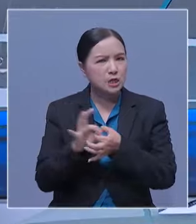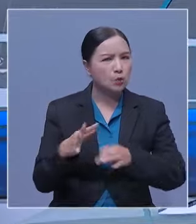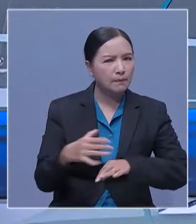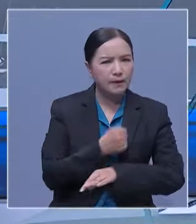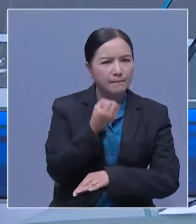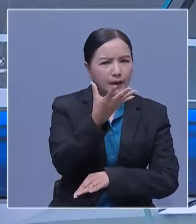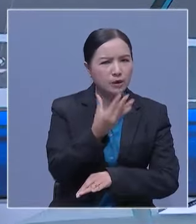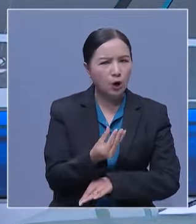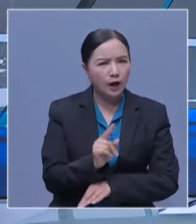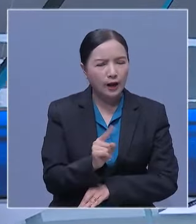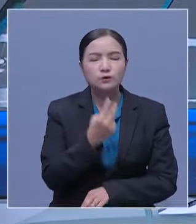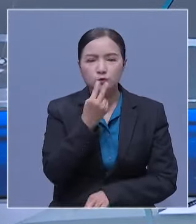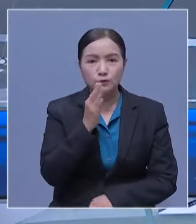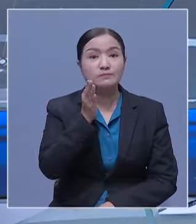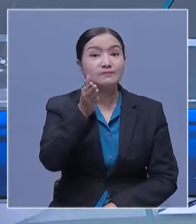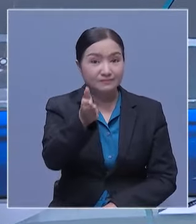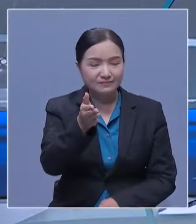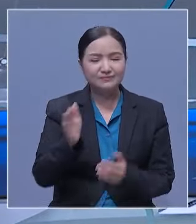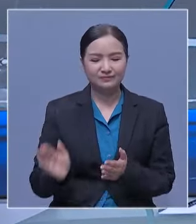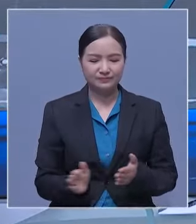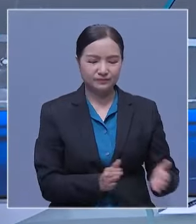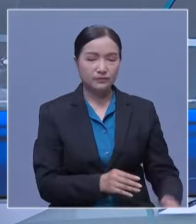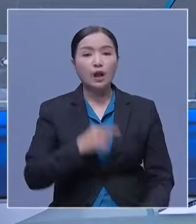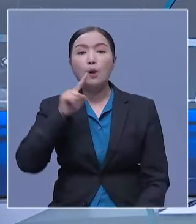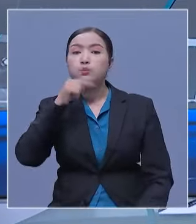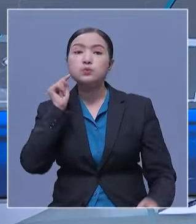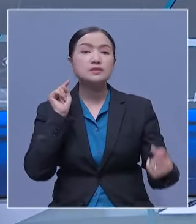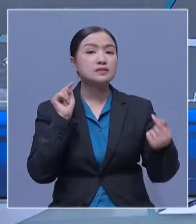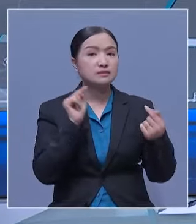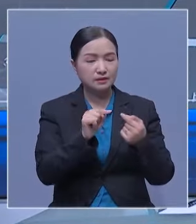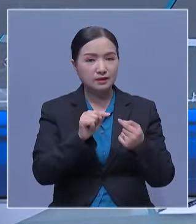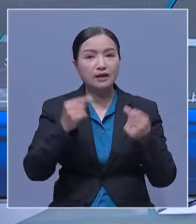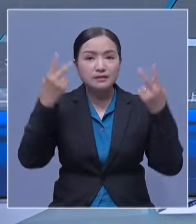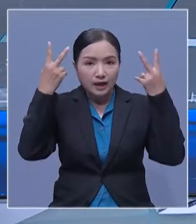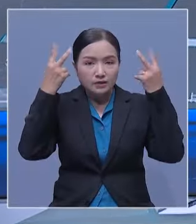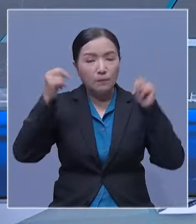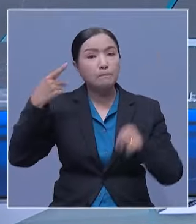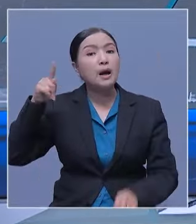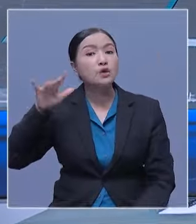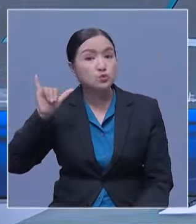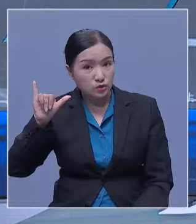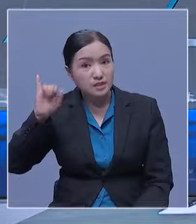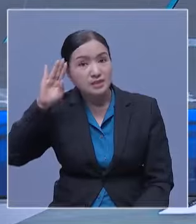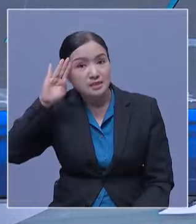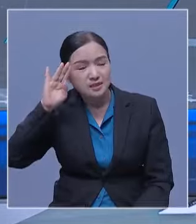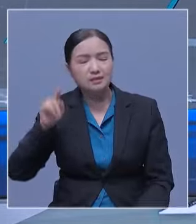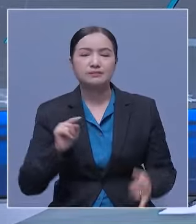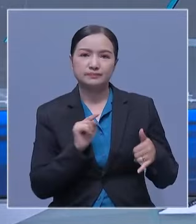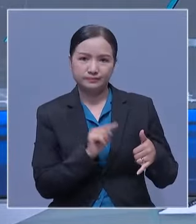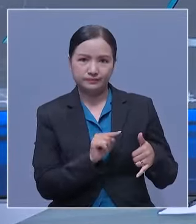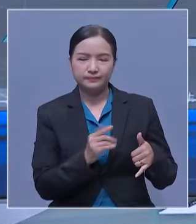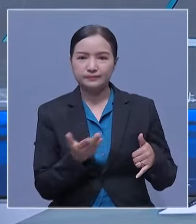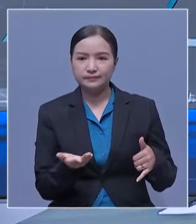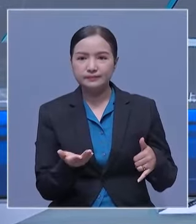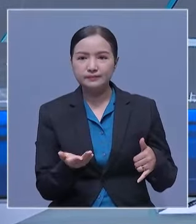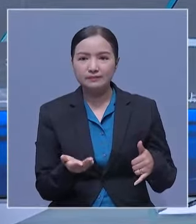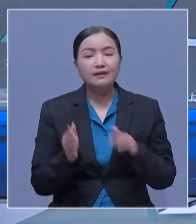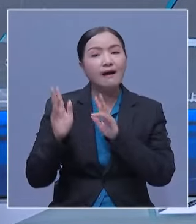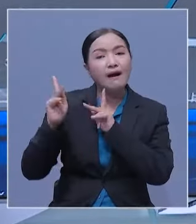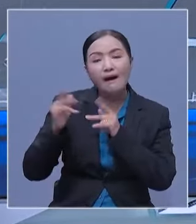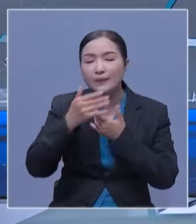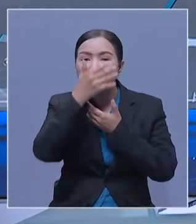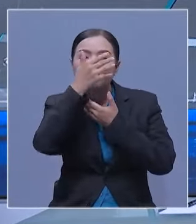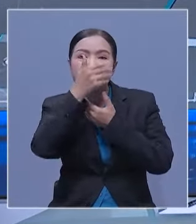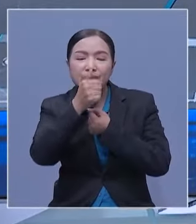อีกด้านหนึ่งเมื่อสักครู่นี้พูดถึงพลเอกประยุทธ์จันทร์โอชาอดีตนายกรัฐมนตรีมีความเคลื่อนไหวนะเพราะว่าอาจท่ามกลางที่สื่อให้ความส